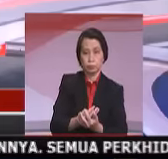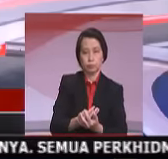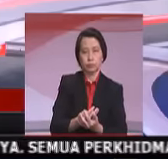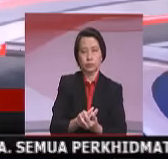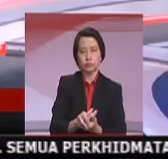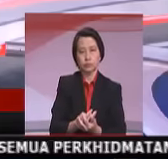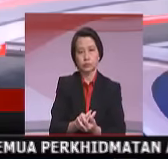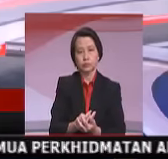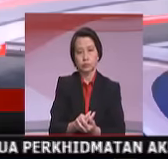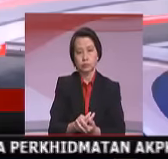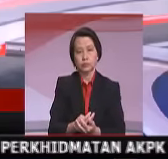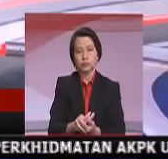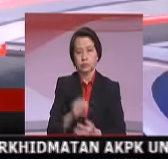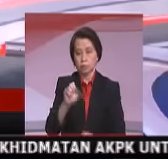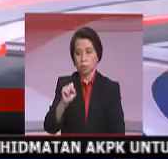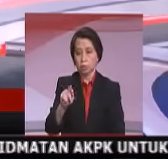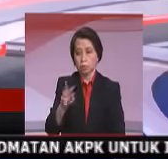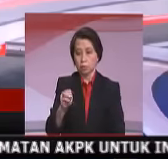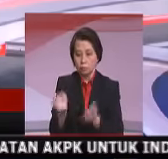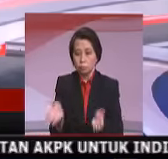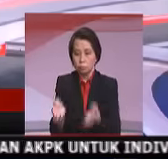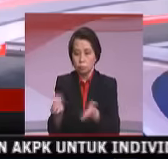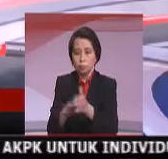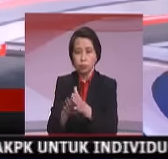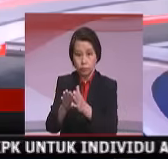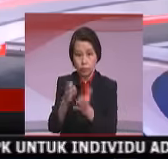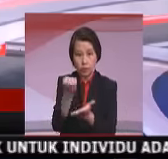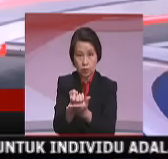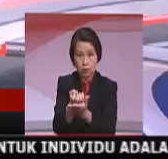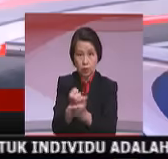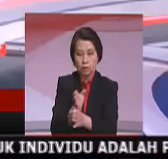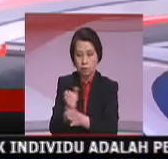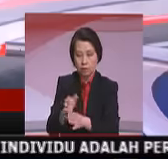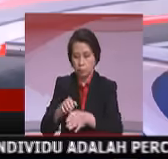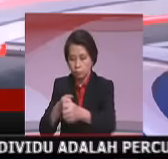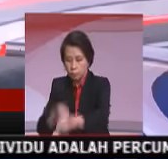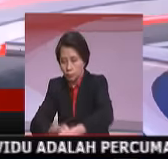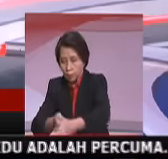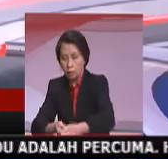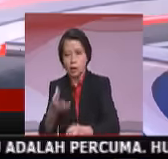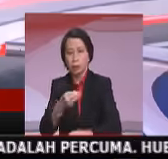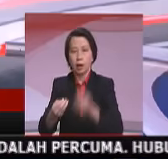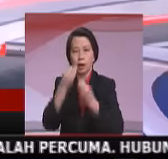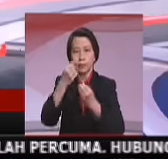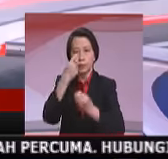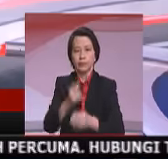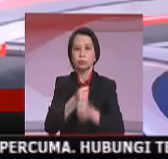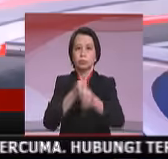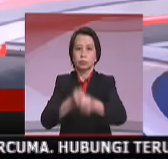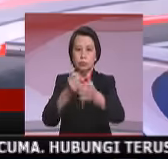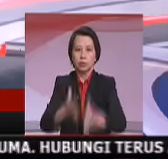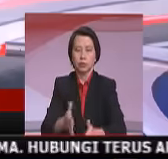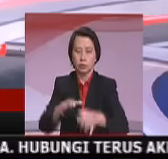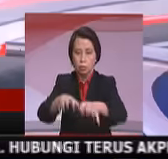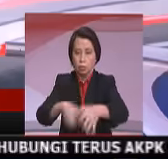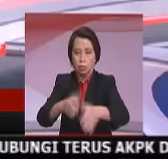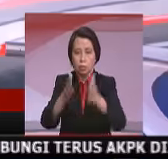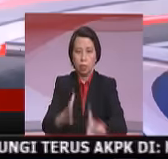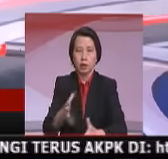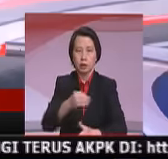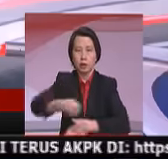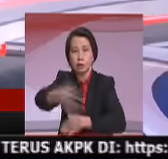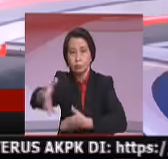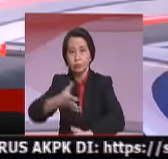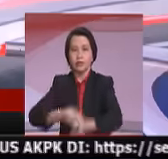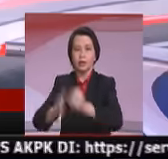Tengku Aziz, skim itu bagi merangsang pertumbuhan ekonomi dalam sektor pertanian dan makanan untuk petani, peladang dan nelayan.